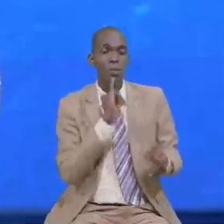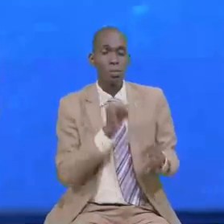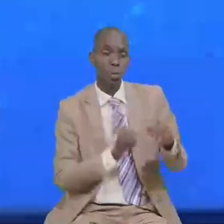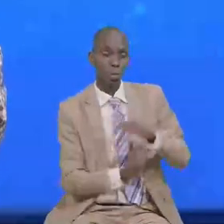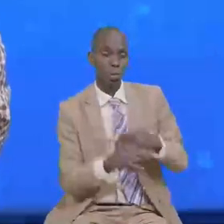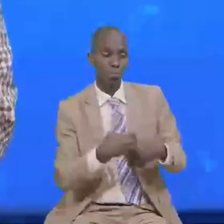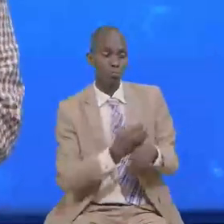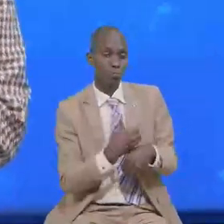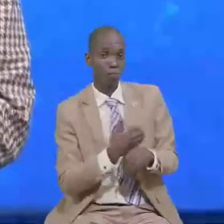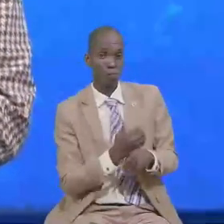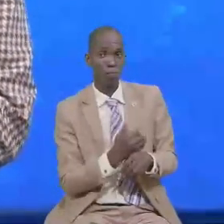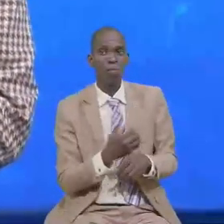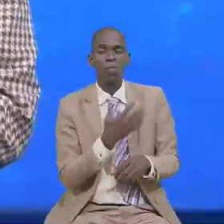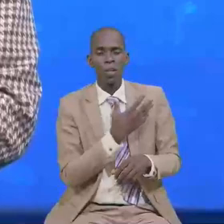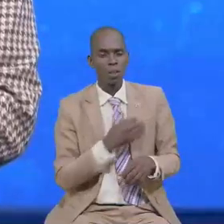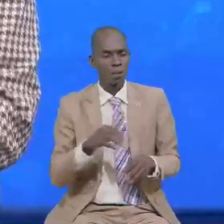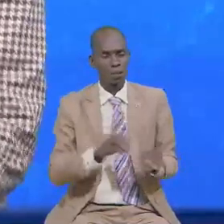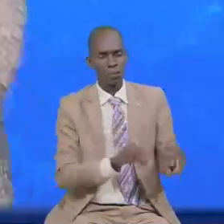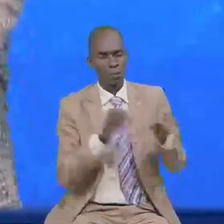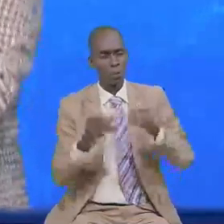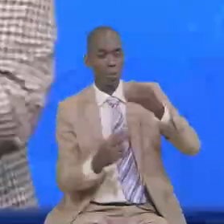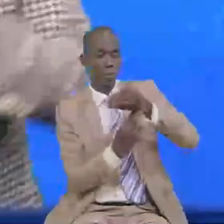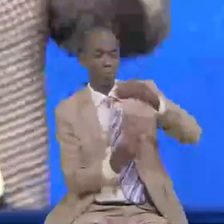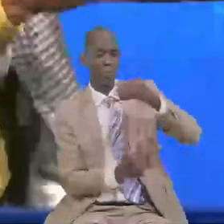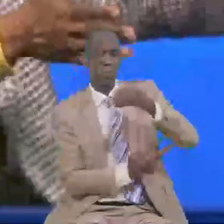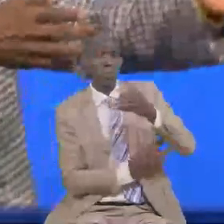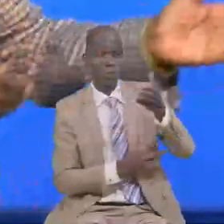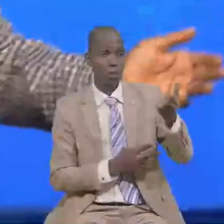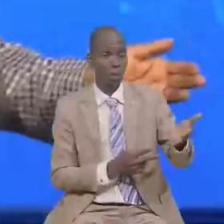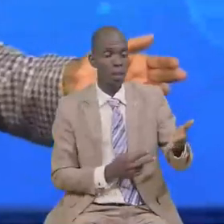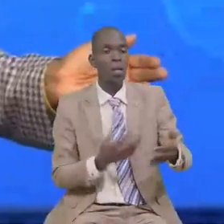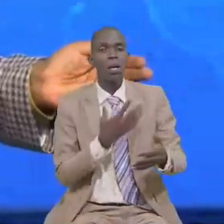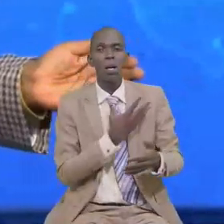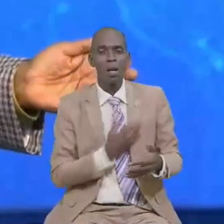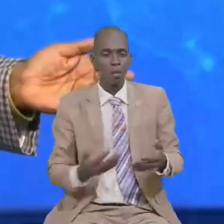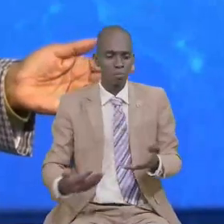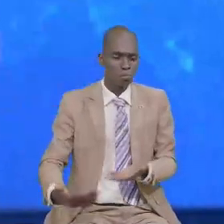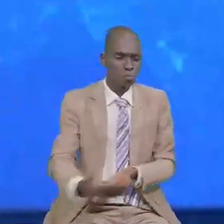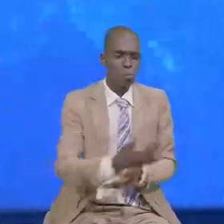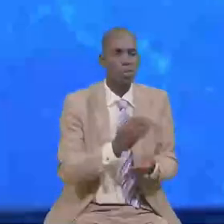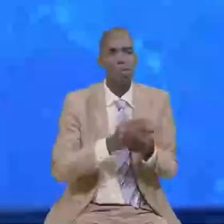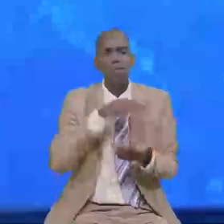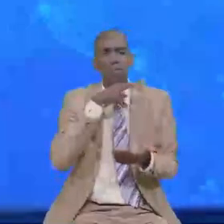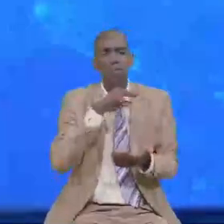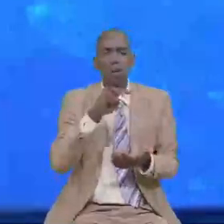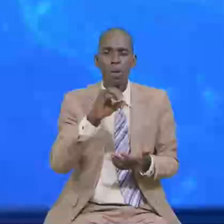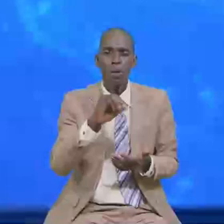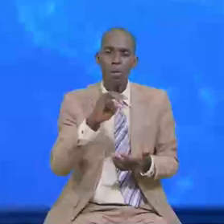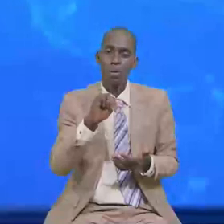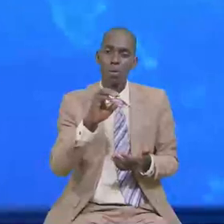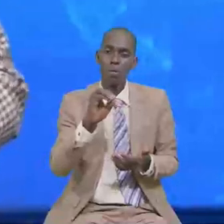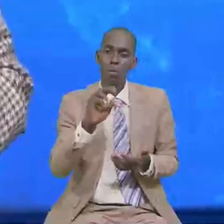une route et on construit la route et on creuse là-bas, on